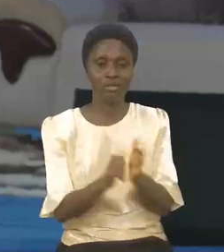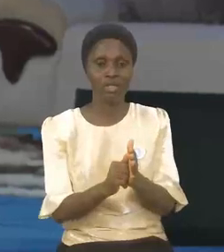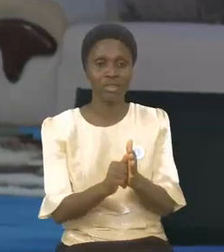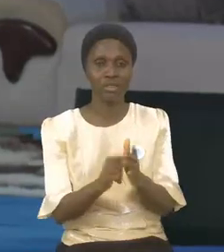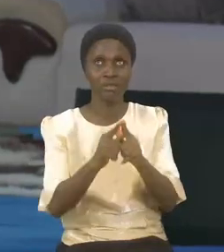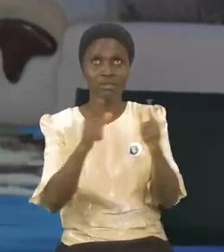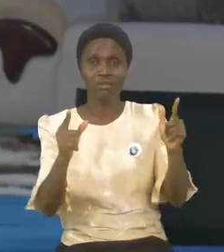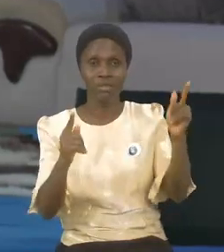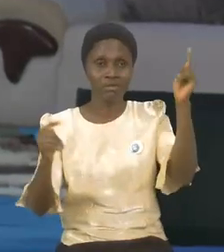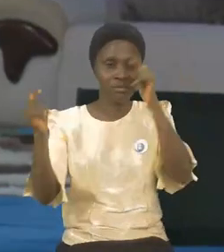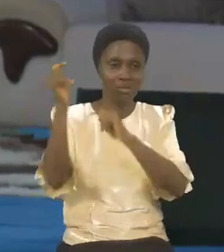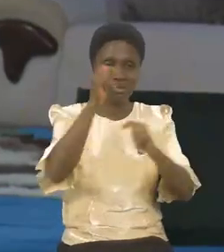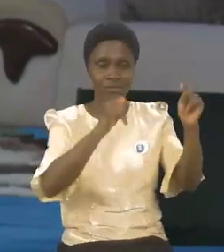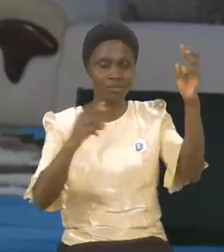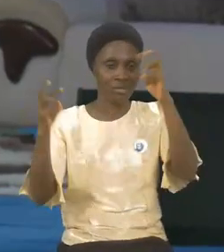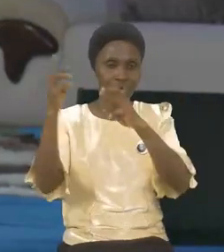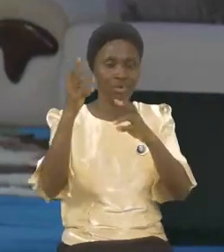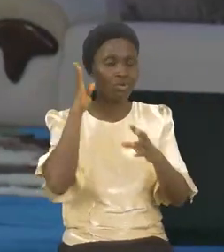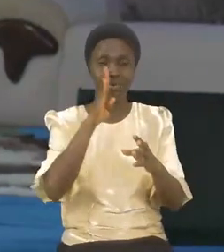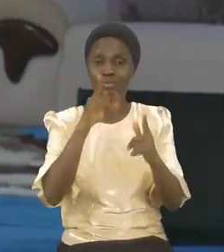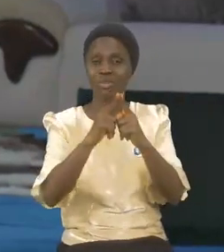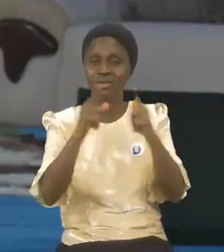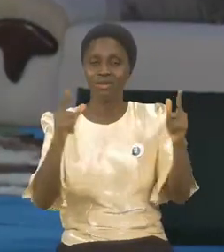tribulation, ce sera une terrible